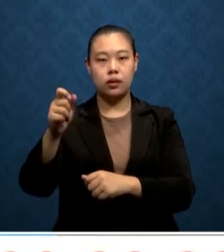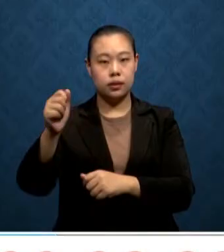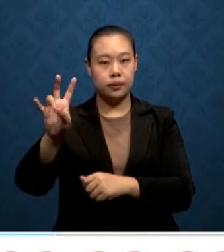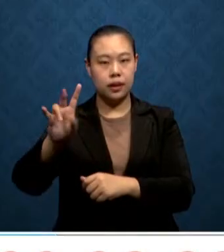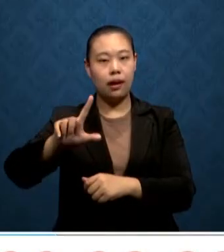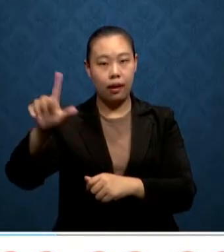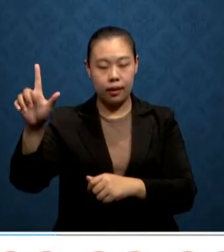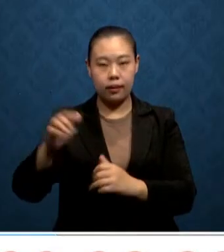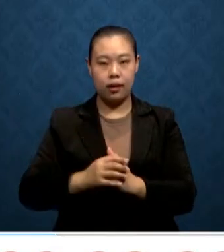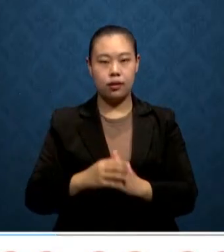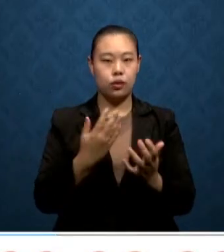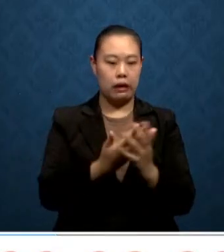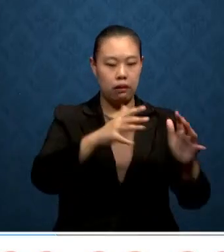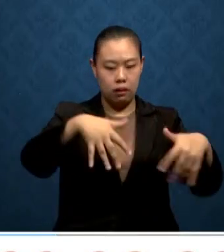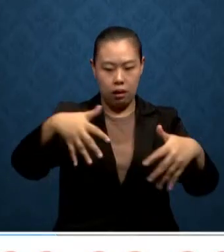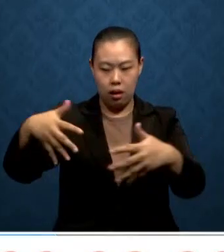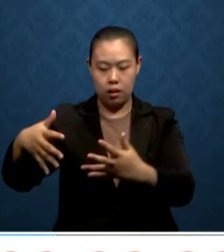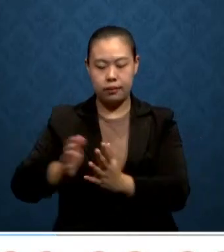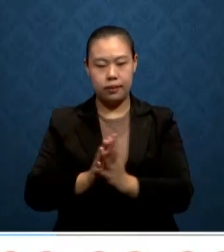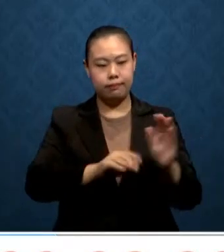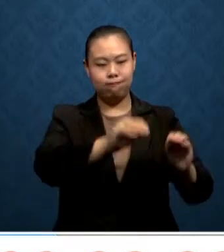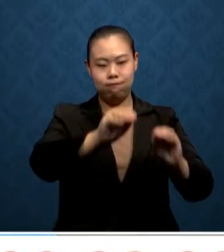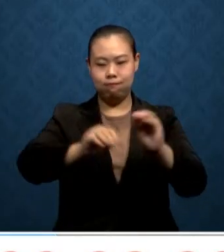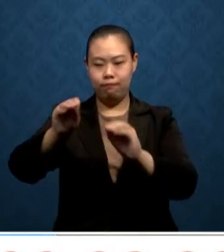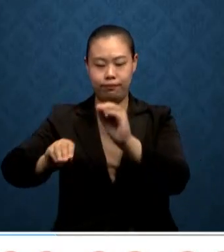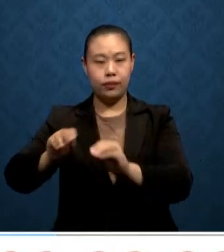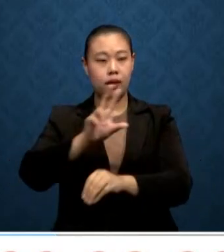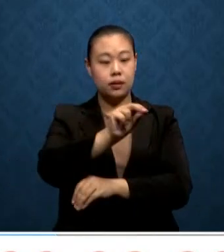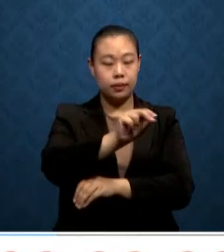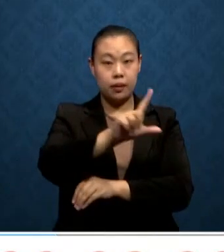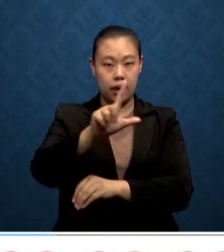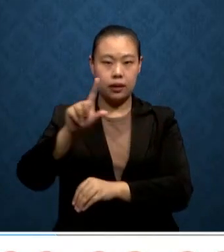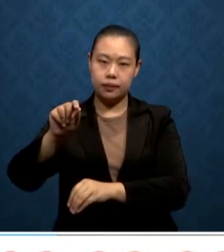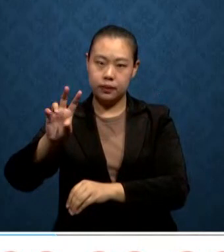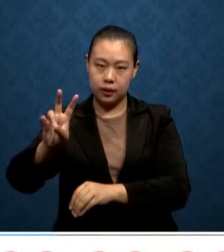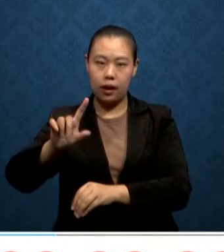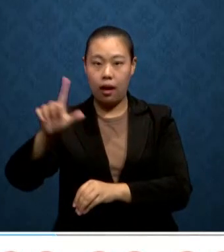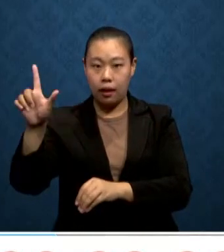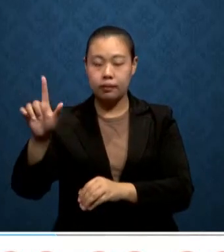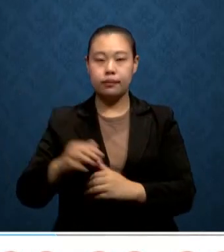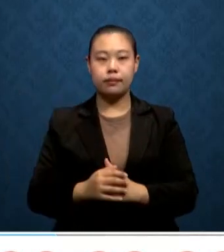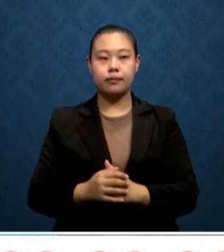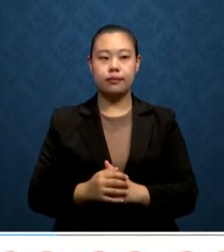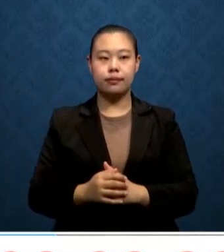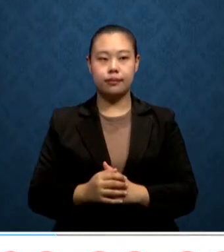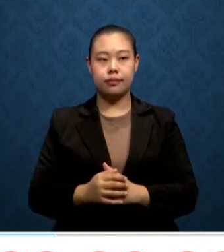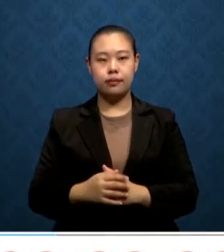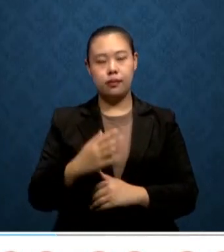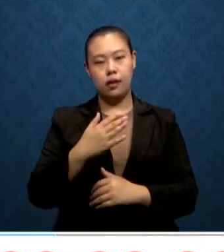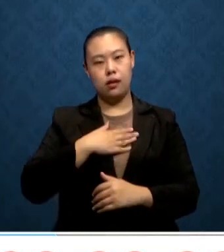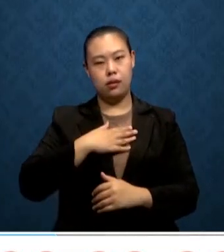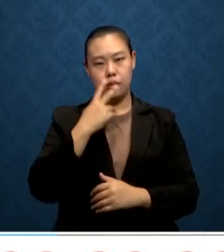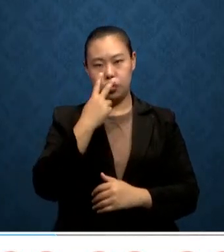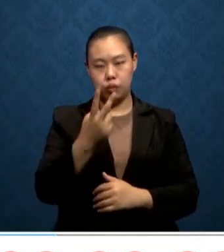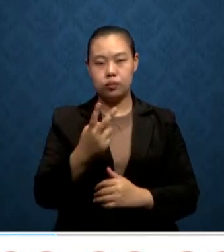ก็ใกล้เคียงกันนะครับ30ล้านกับ27ล้านนะครับซึ่งผมเข้าใจว่